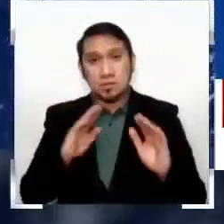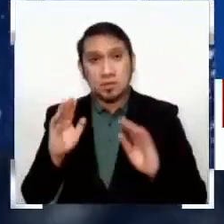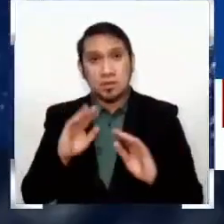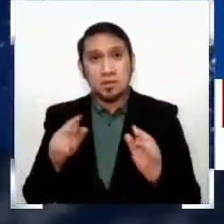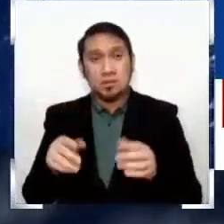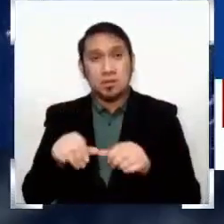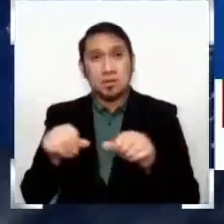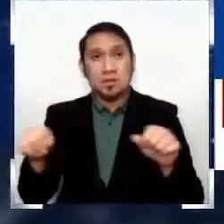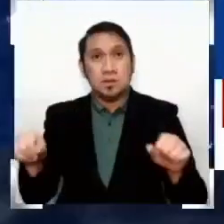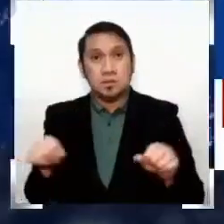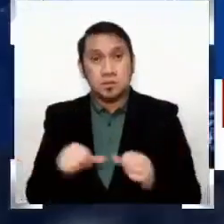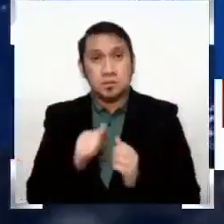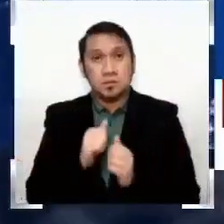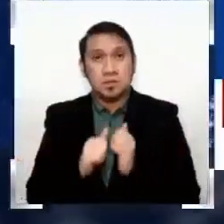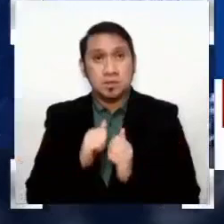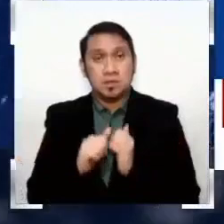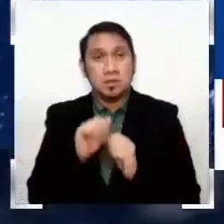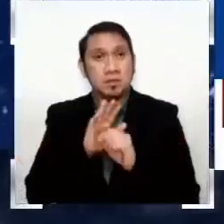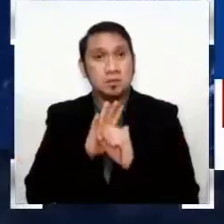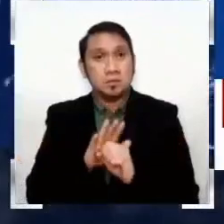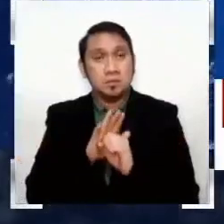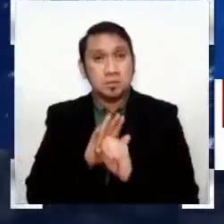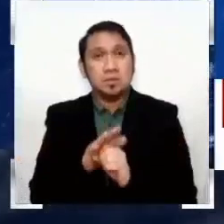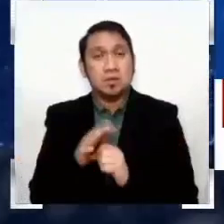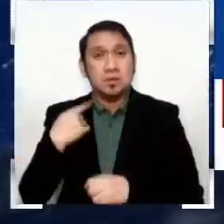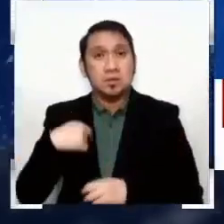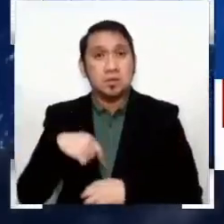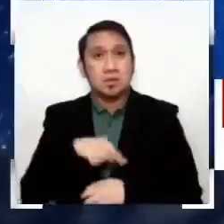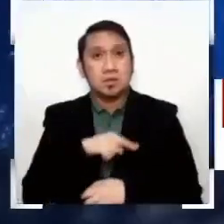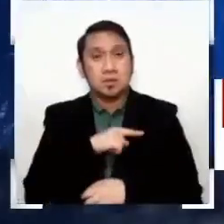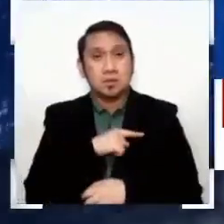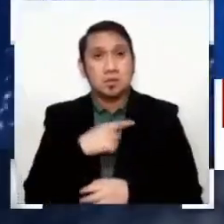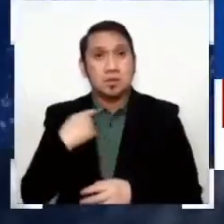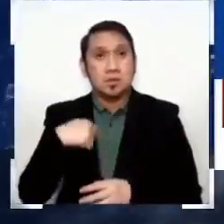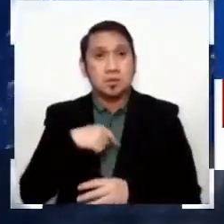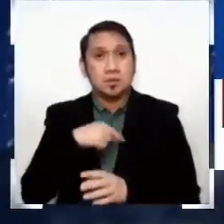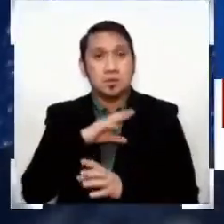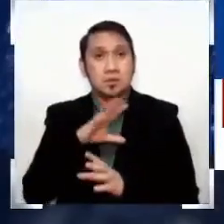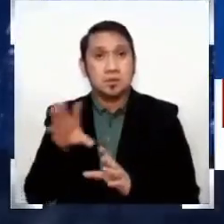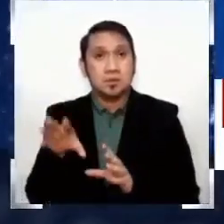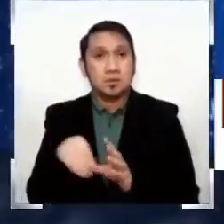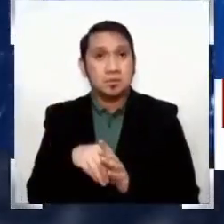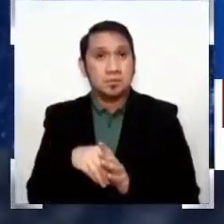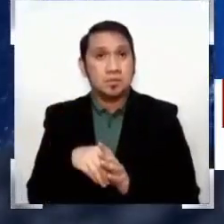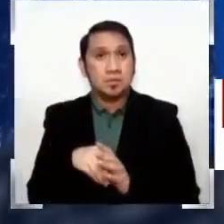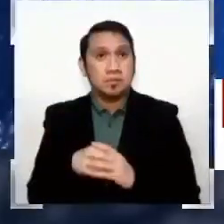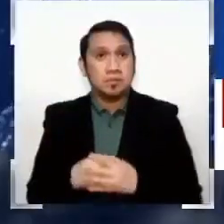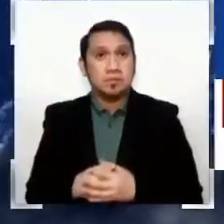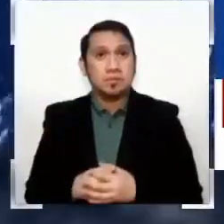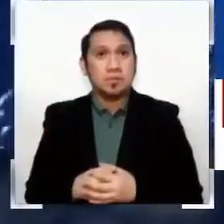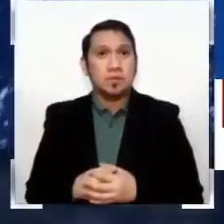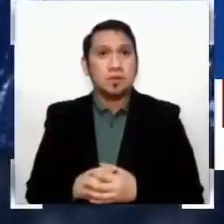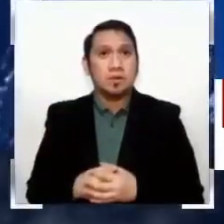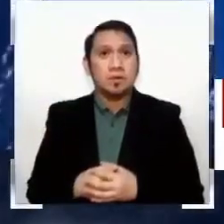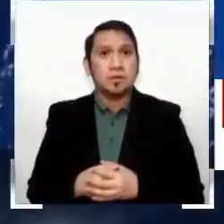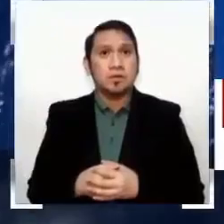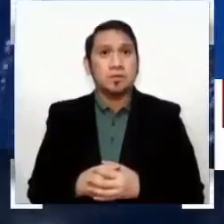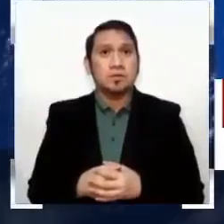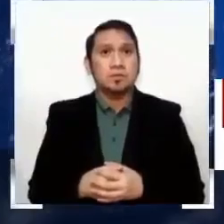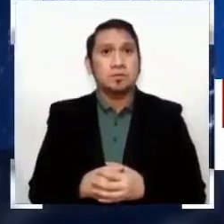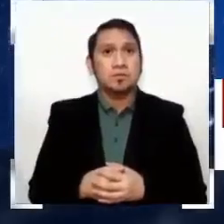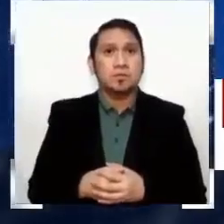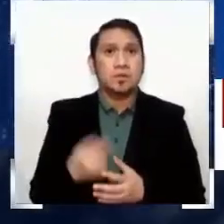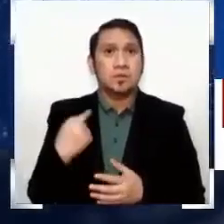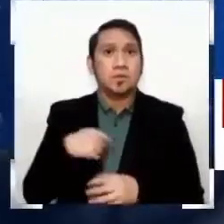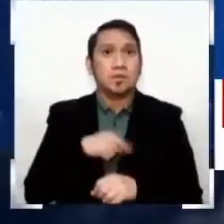para we will give them part of the Reed Bank. On our own, we will be forced to